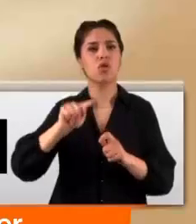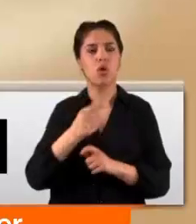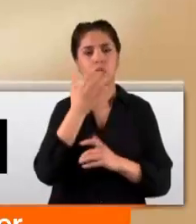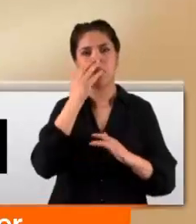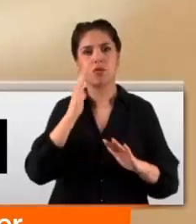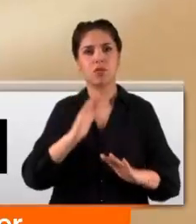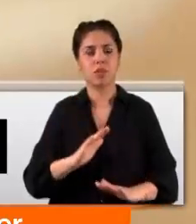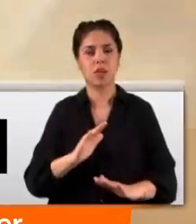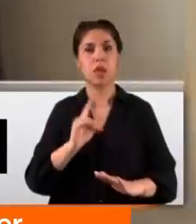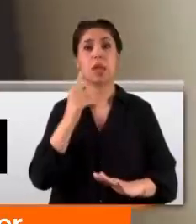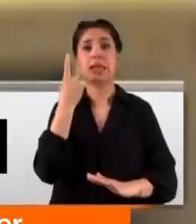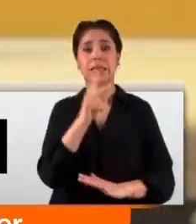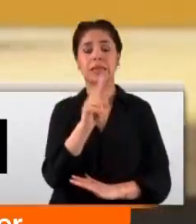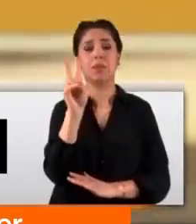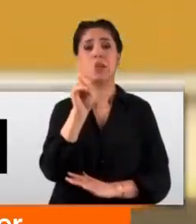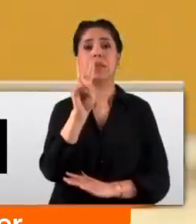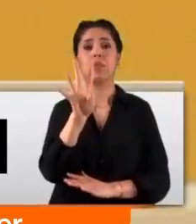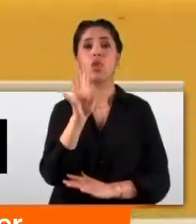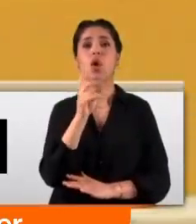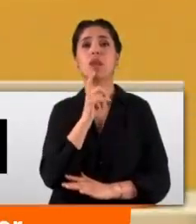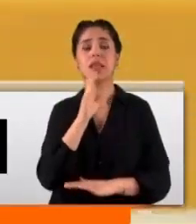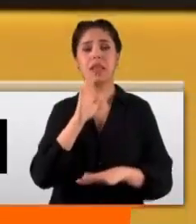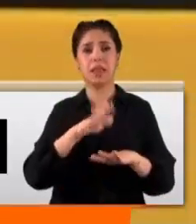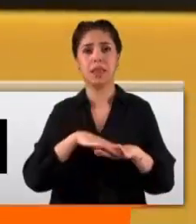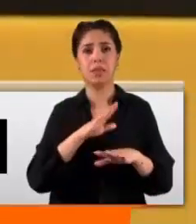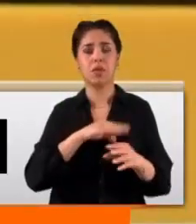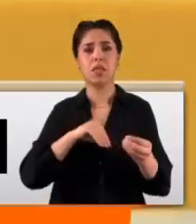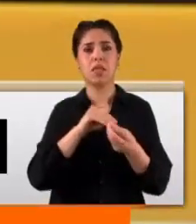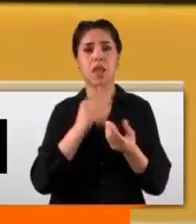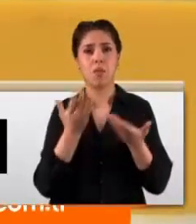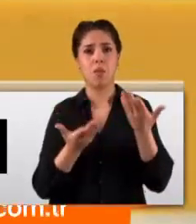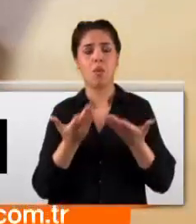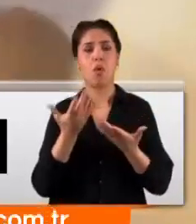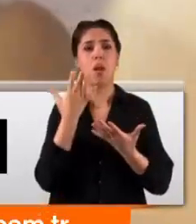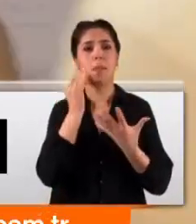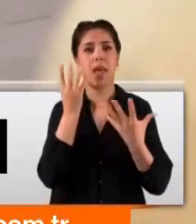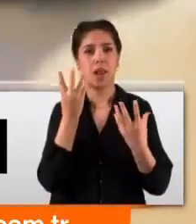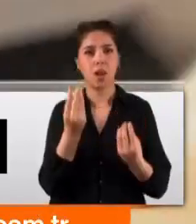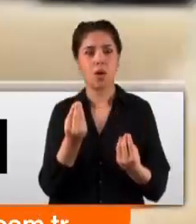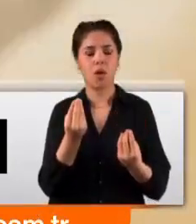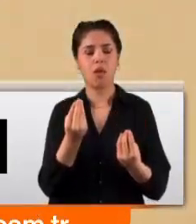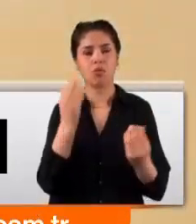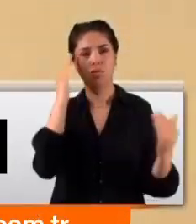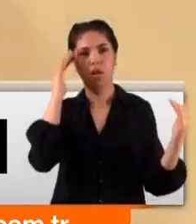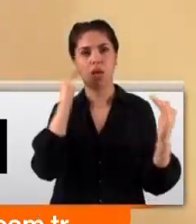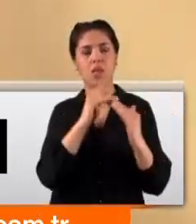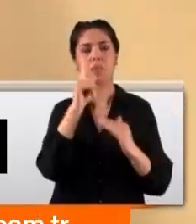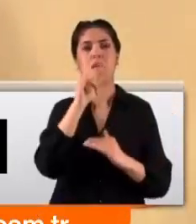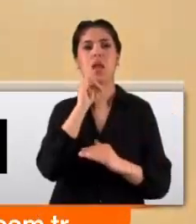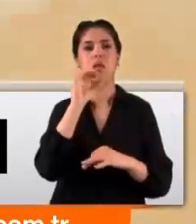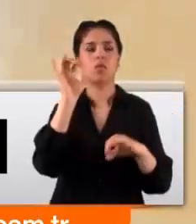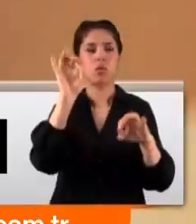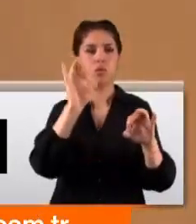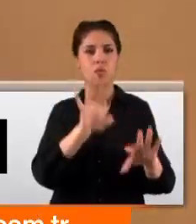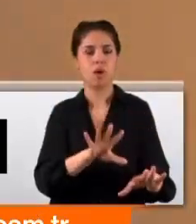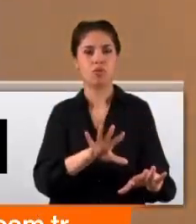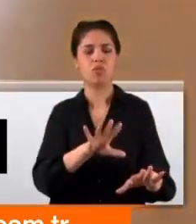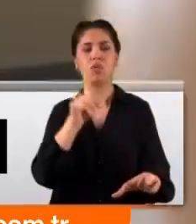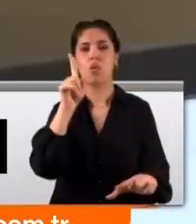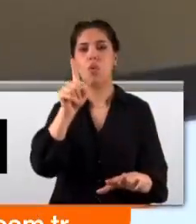çevrildi. Zira 2024 yılında yapılacak zam oranının belirleneceği pazarlık süreci 1 Ağustos'ta başlayacak ve